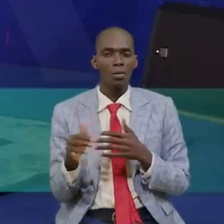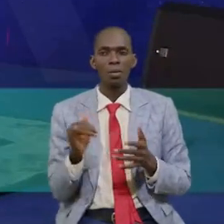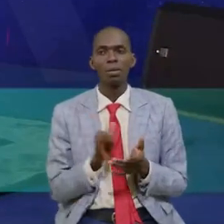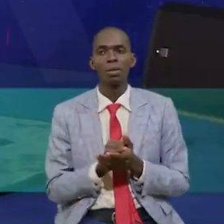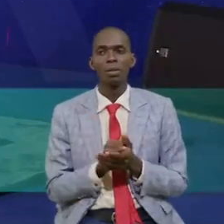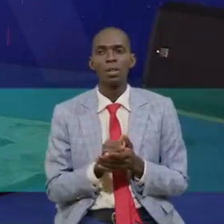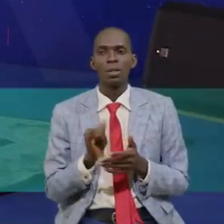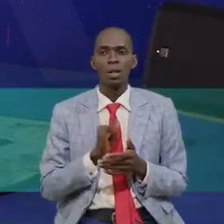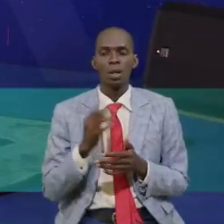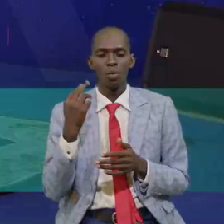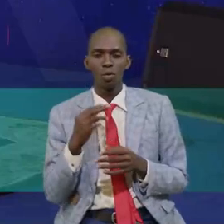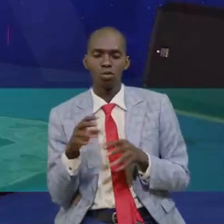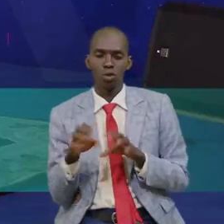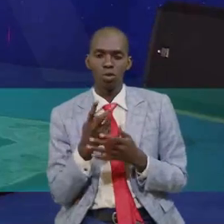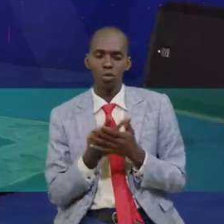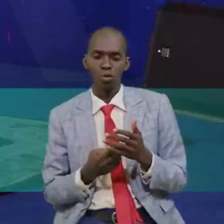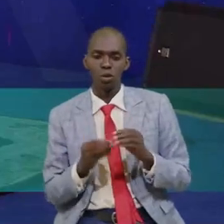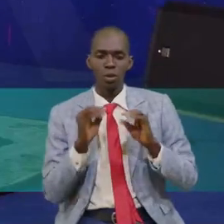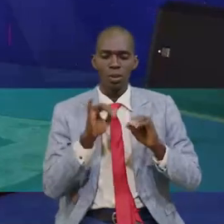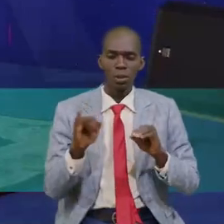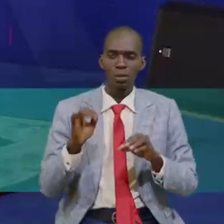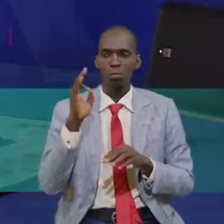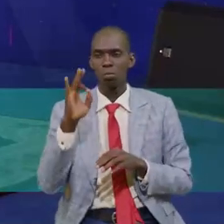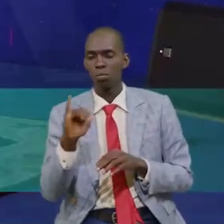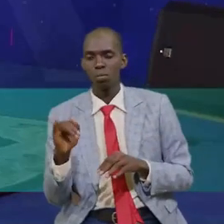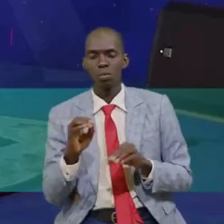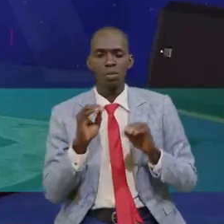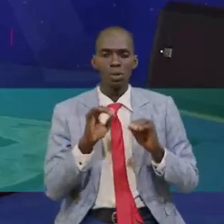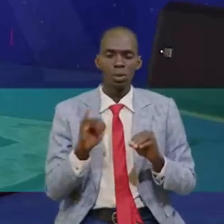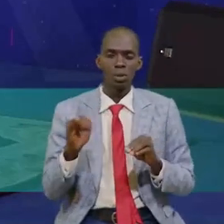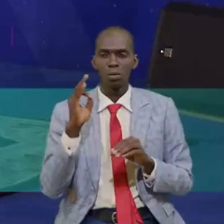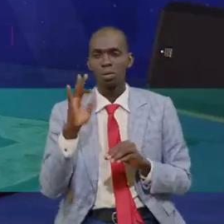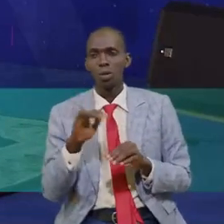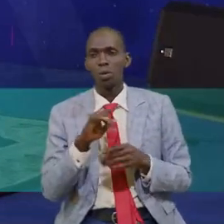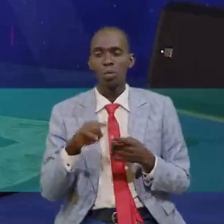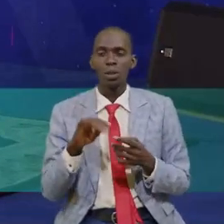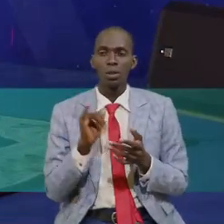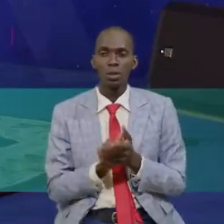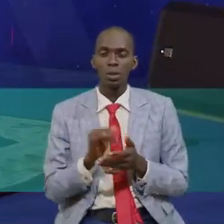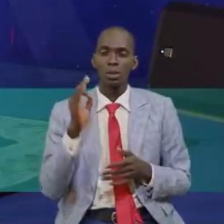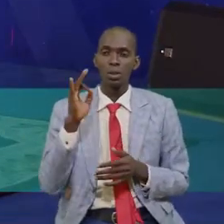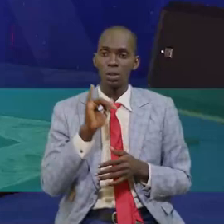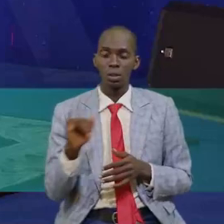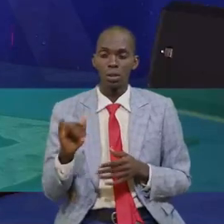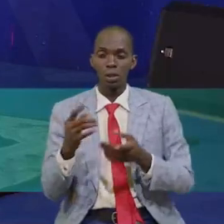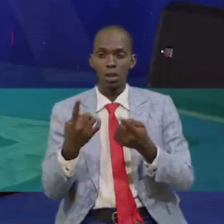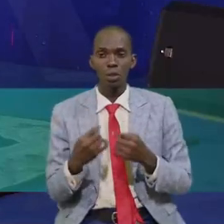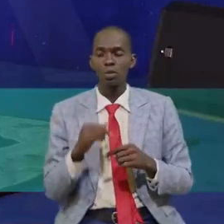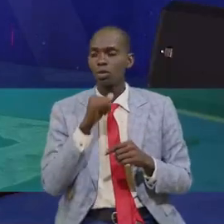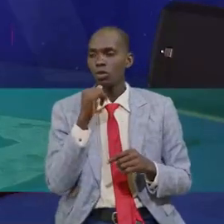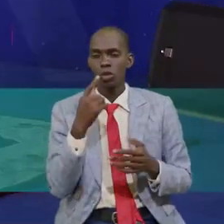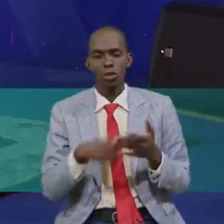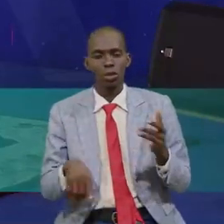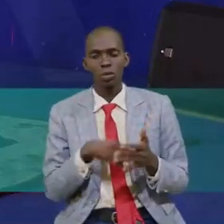j'enseignais et j'étais pasteur, enseignant en pasteur. Et quand le ministère pastoral est venu, il n'a pas annulé le